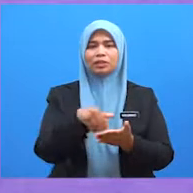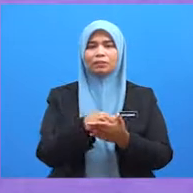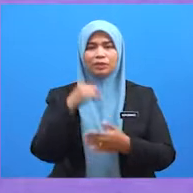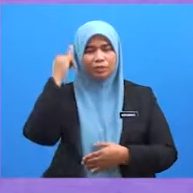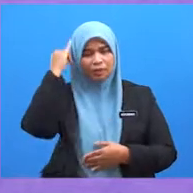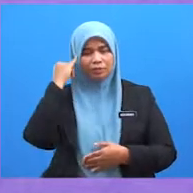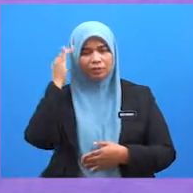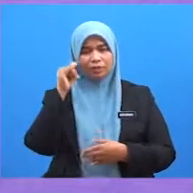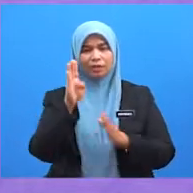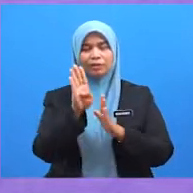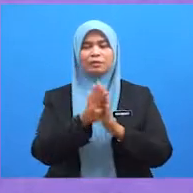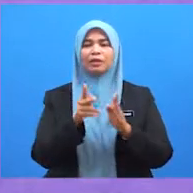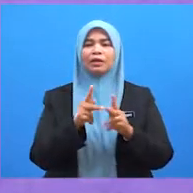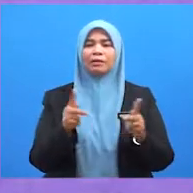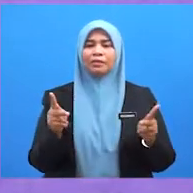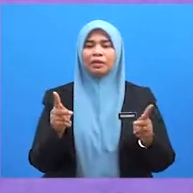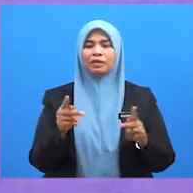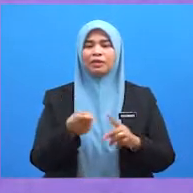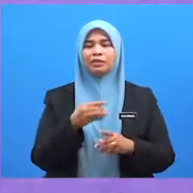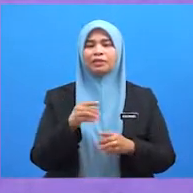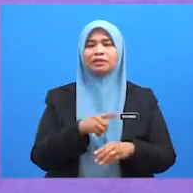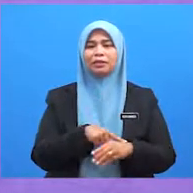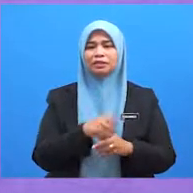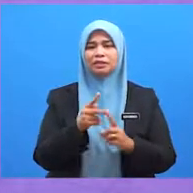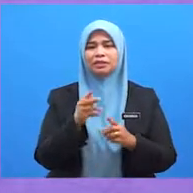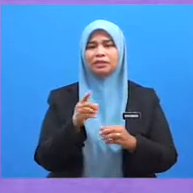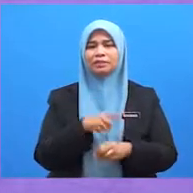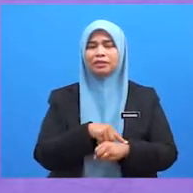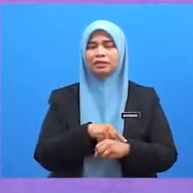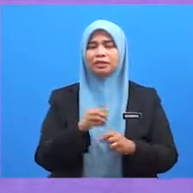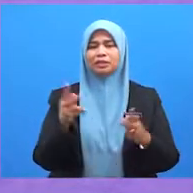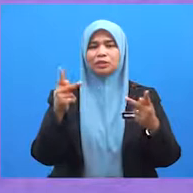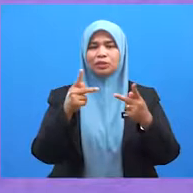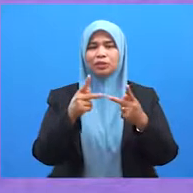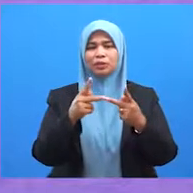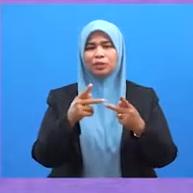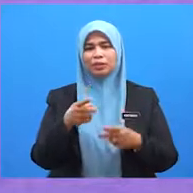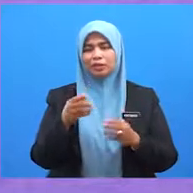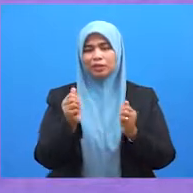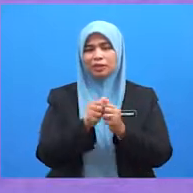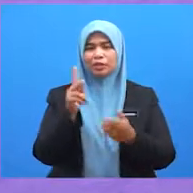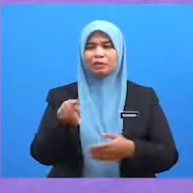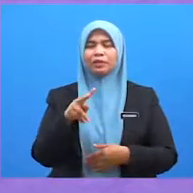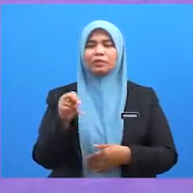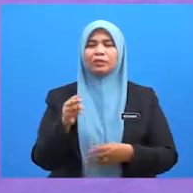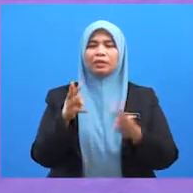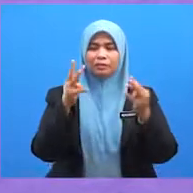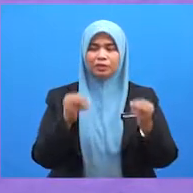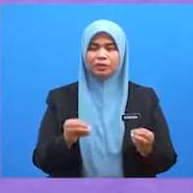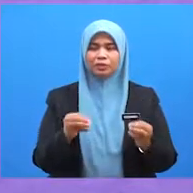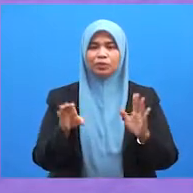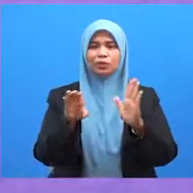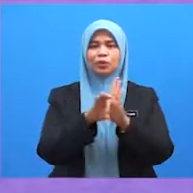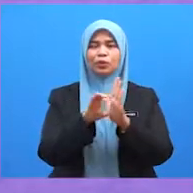berkembang dari semasa ke semasa sesuai dengan keperluan manusia. Misalnya, dalam